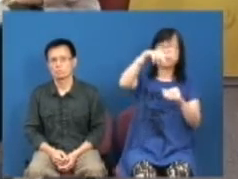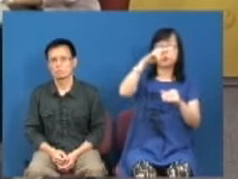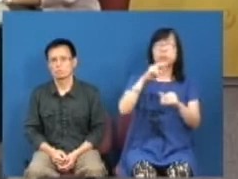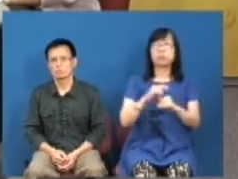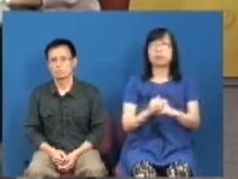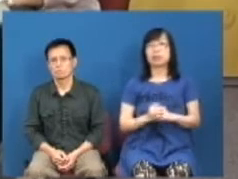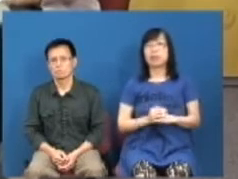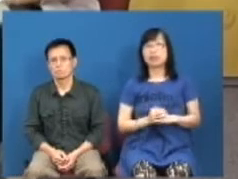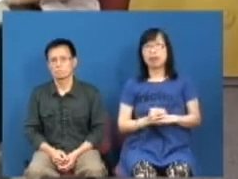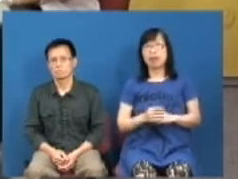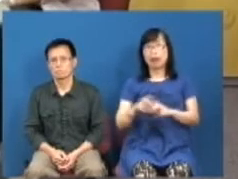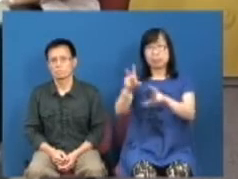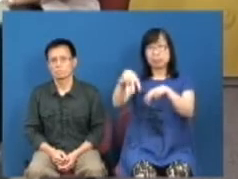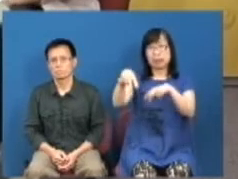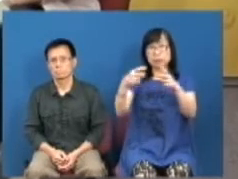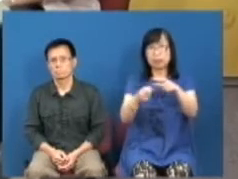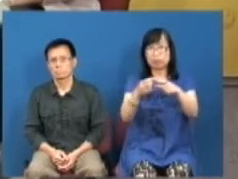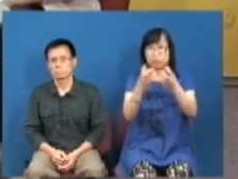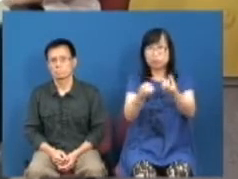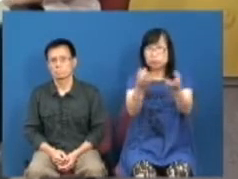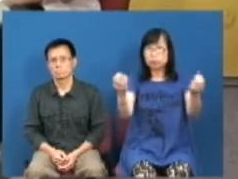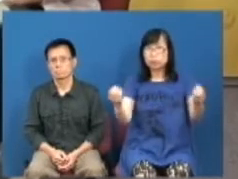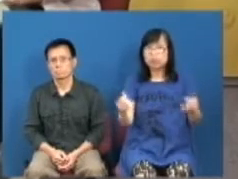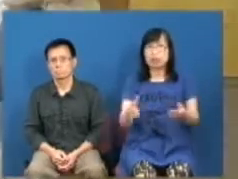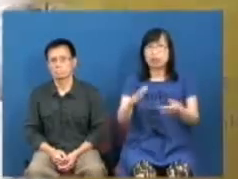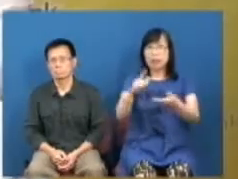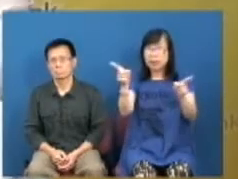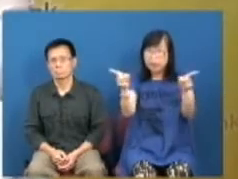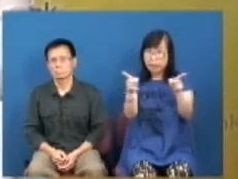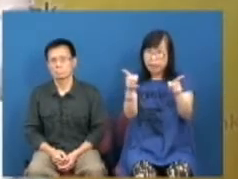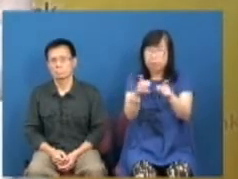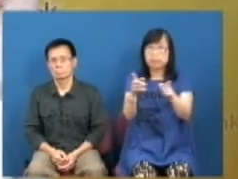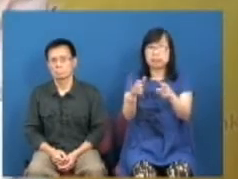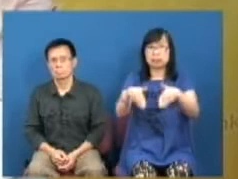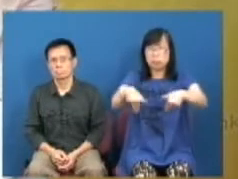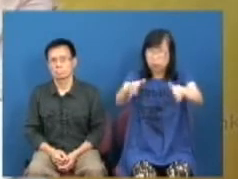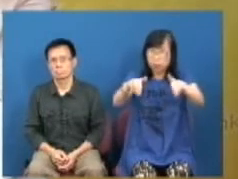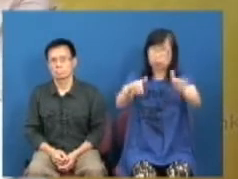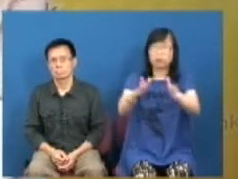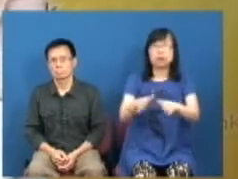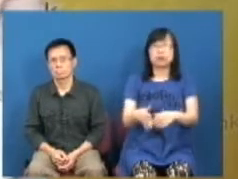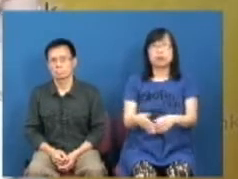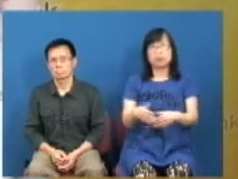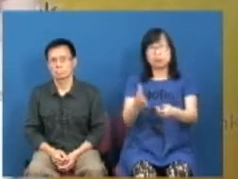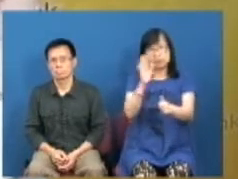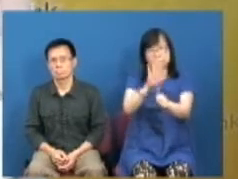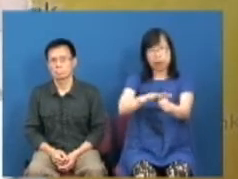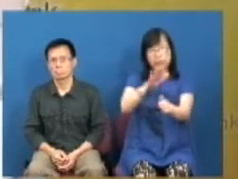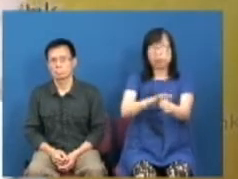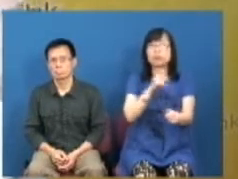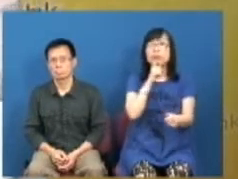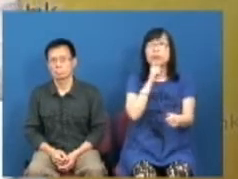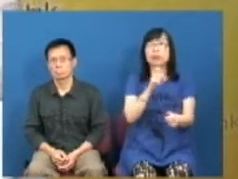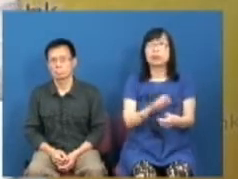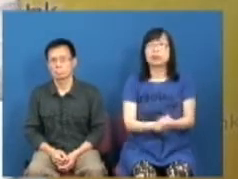個郊野公園，變咗一個捷徑嚟嘅，咁對生態旅遊都有啲幫助啦。咁希望即係其實岩洞其